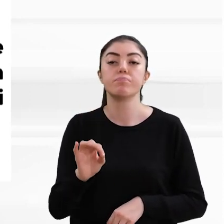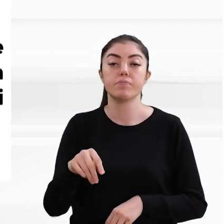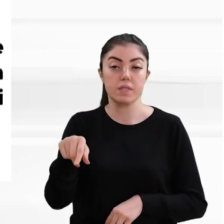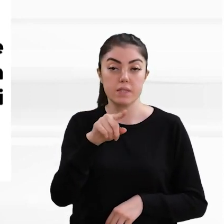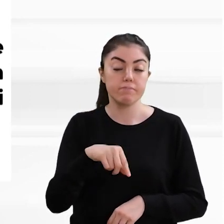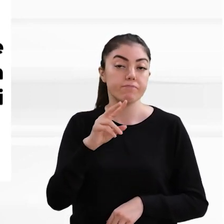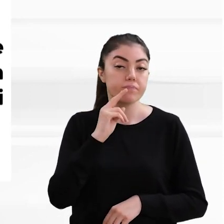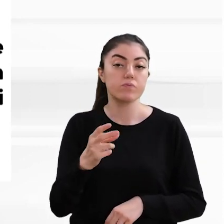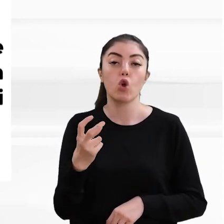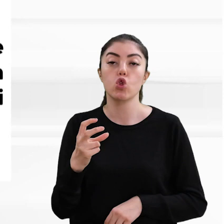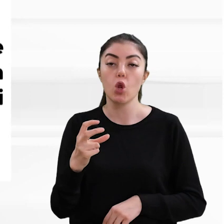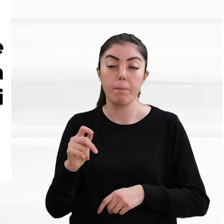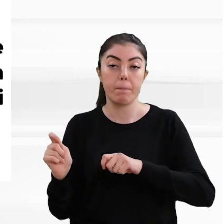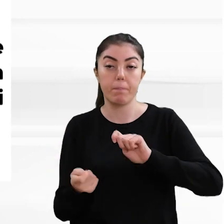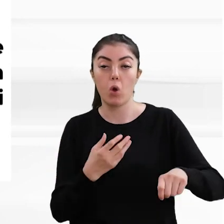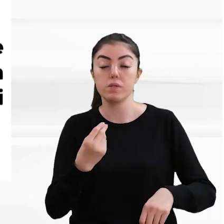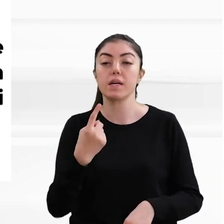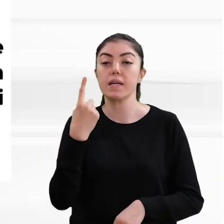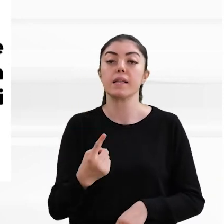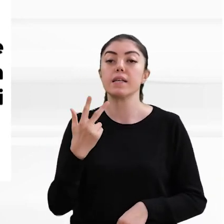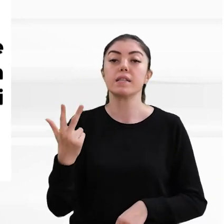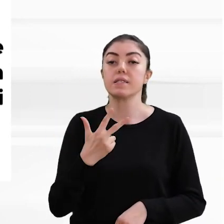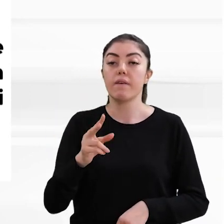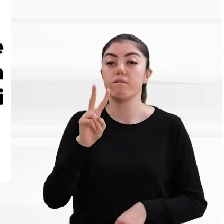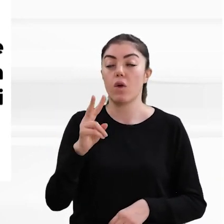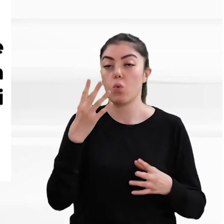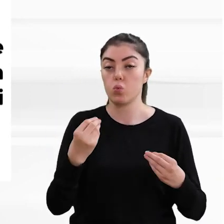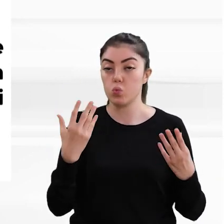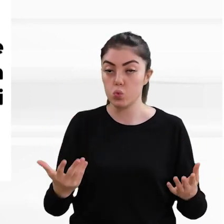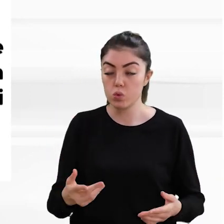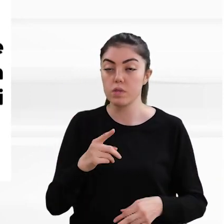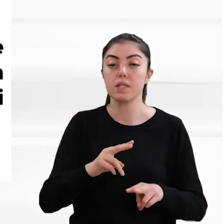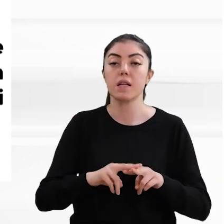Şimdi top atıldığı anda ilk hız büyüklüğümüz V idi.